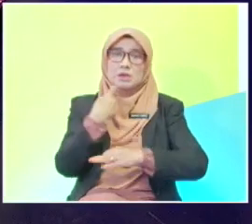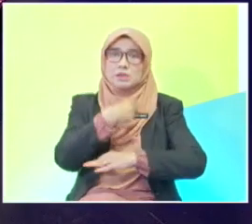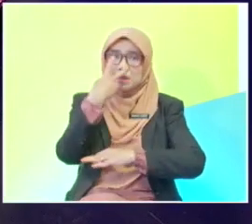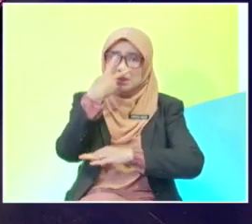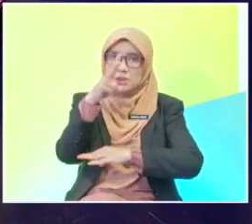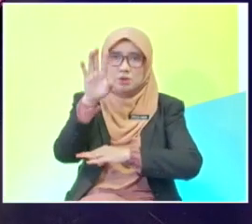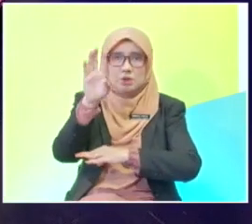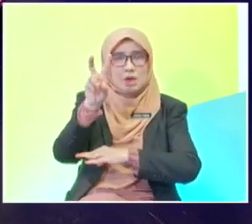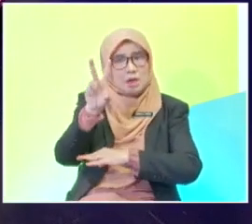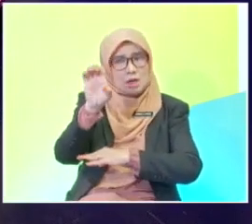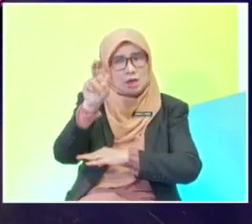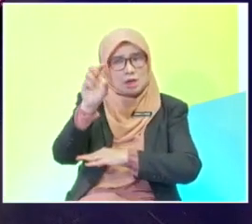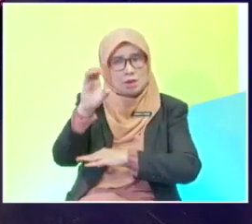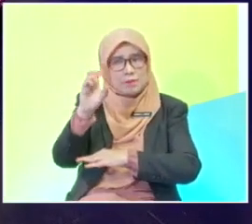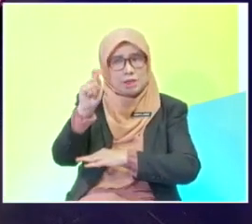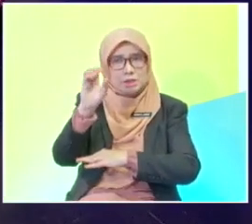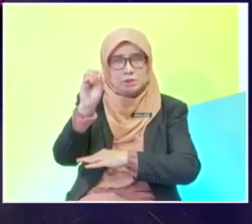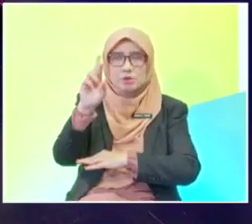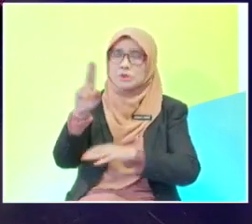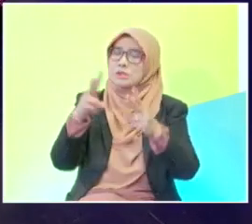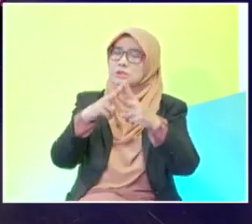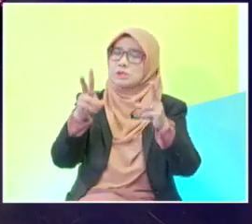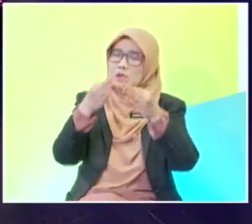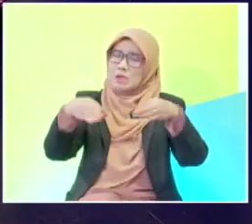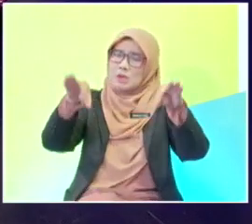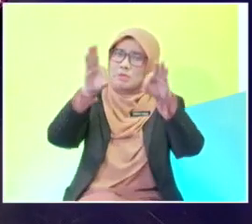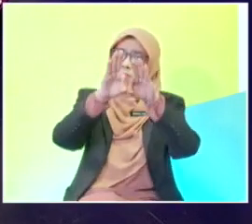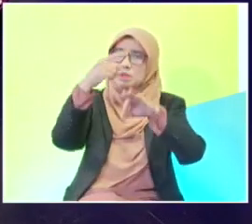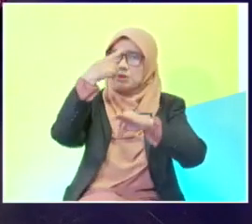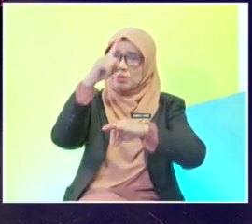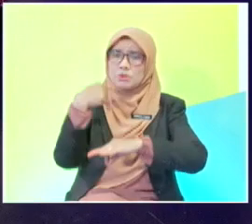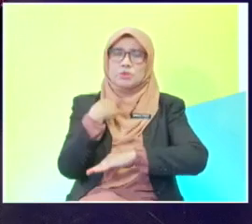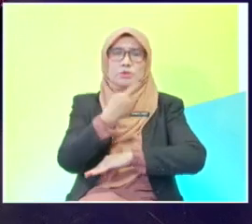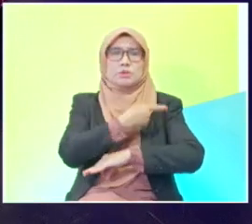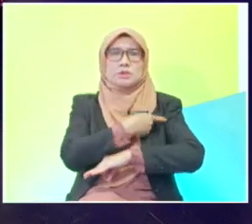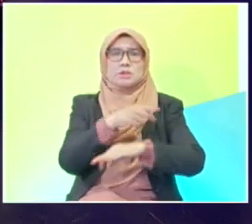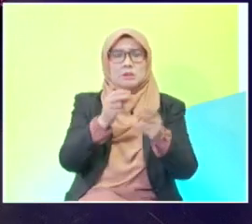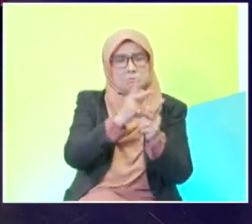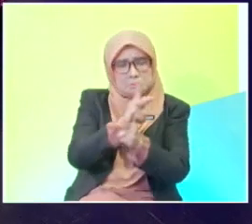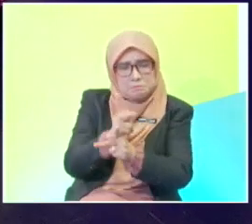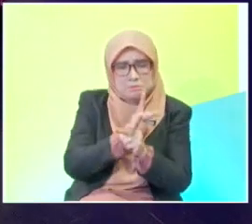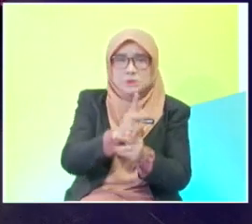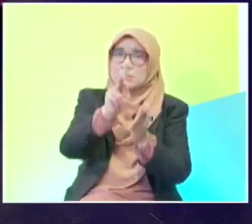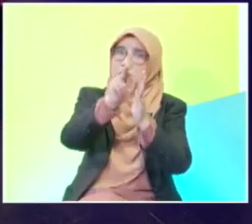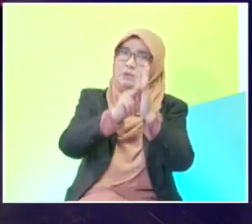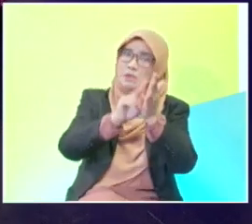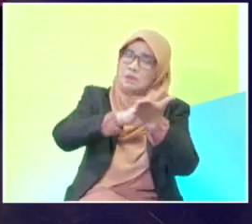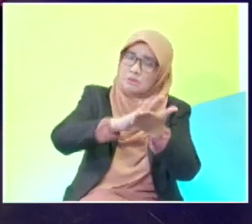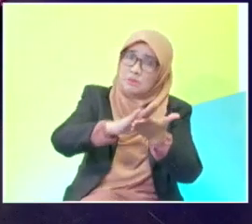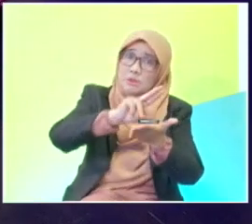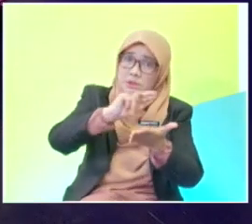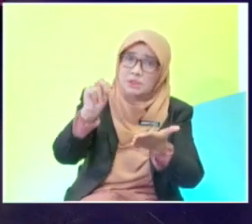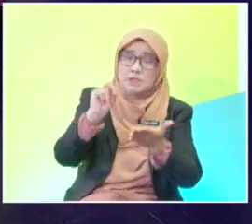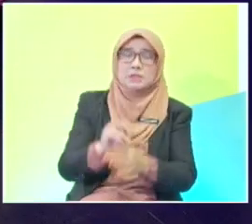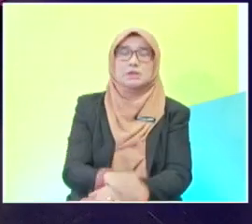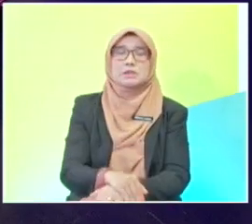sangat penting kalau kita jaga kebersihannya, cikgu. Betul. Ada menyebut mengenai lalat di sana, mengenai lipas lalat lagi dan juga tikus.